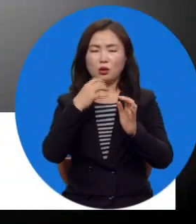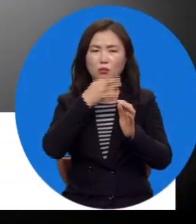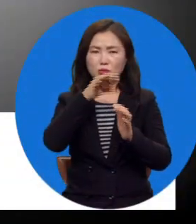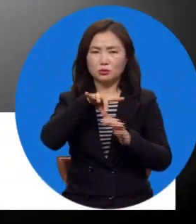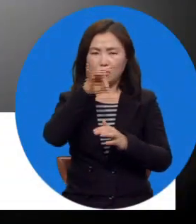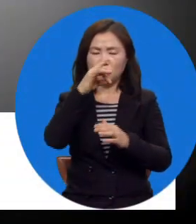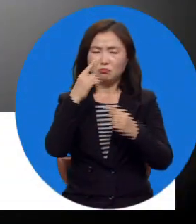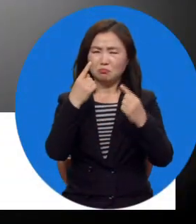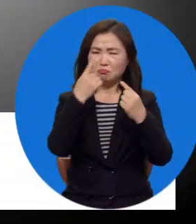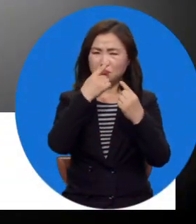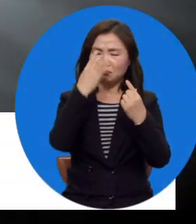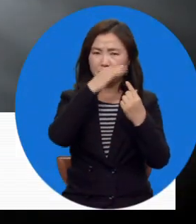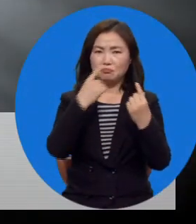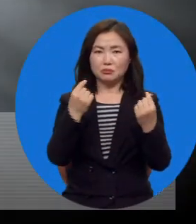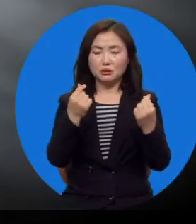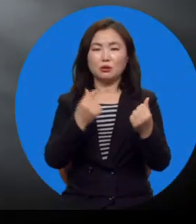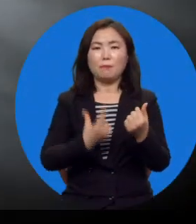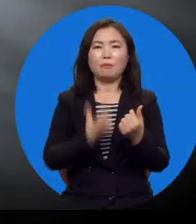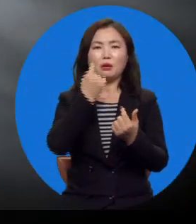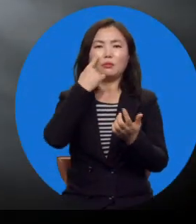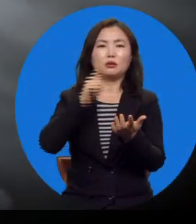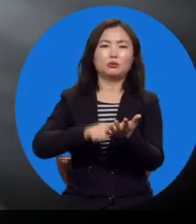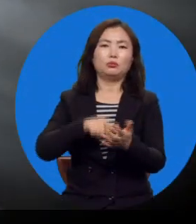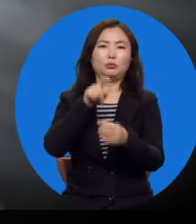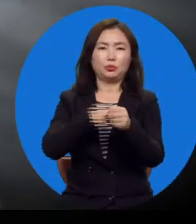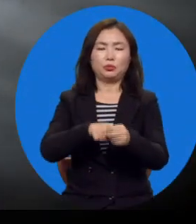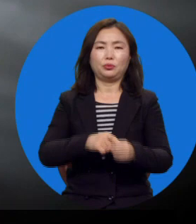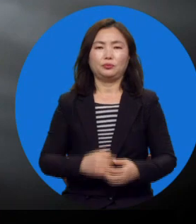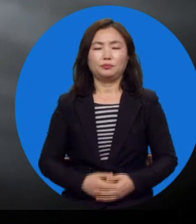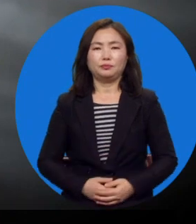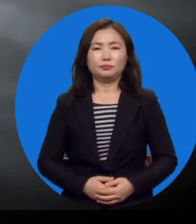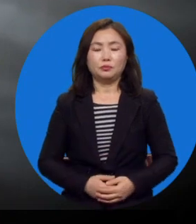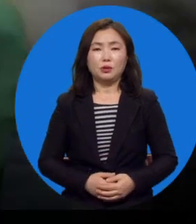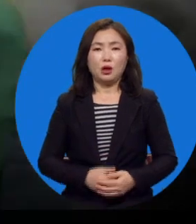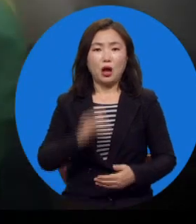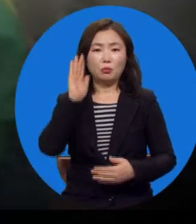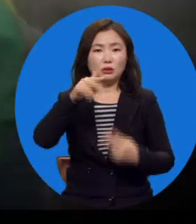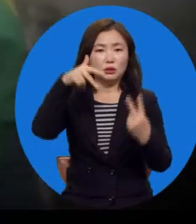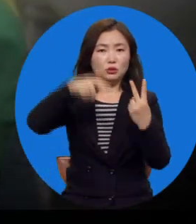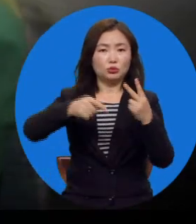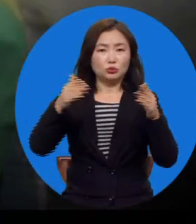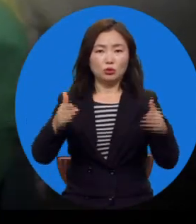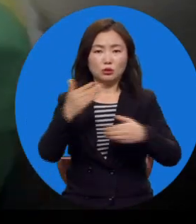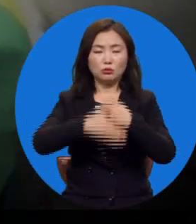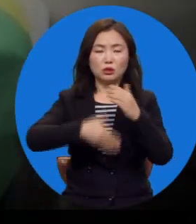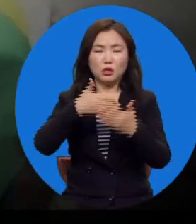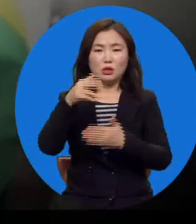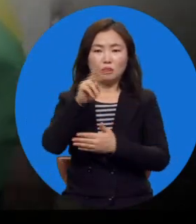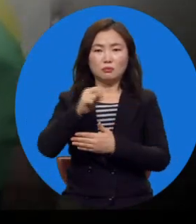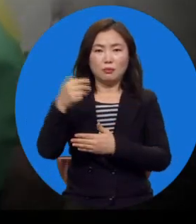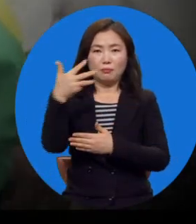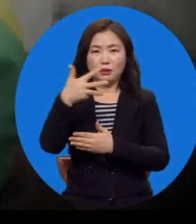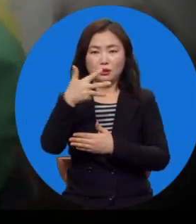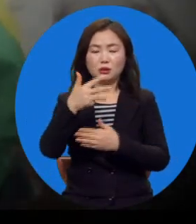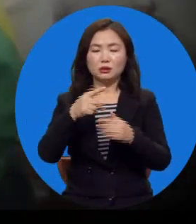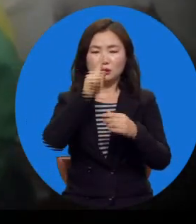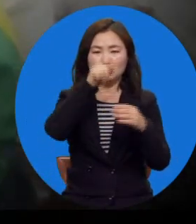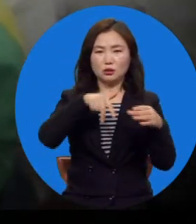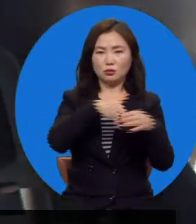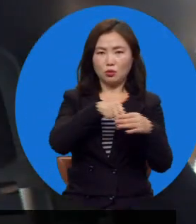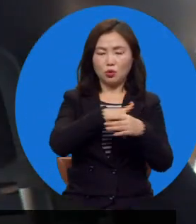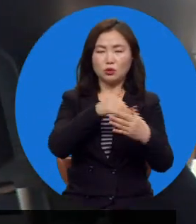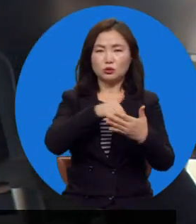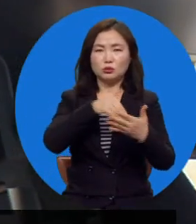증상이 비슷해 조기에 발견하기 위해서 입니다 앞으로 2주 동안 대구 시민 2만 8000명 신천지 대구교회